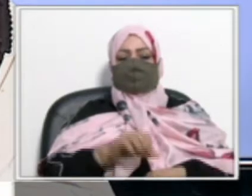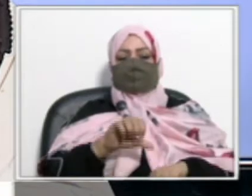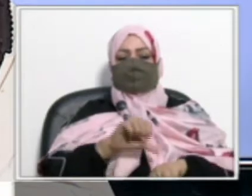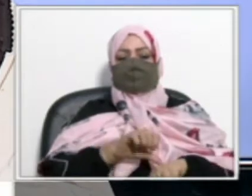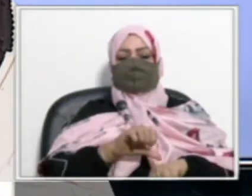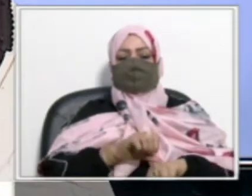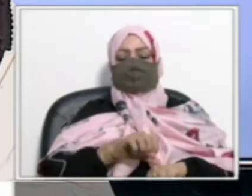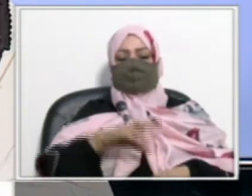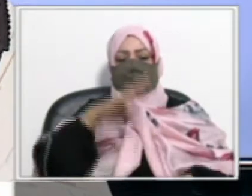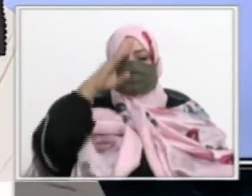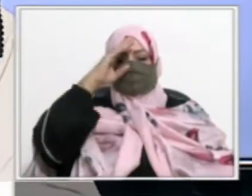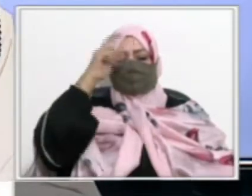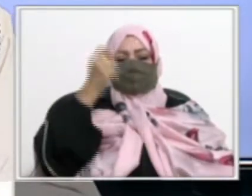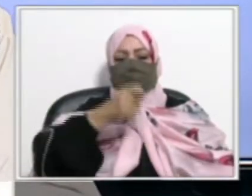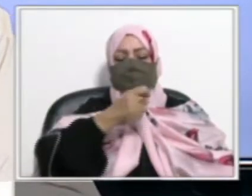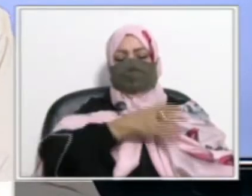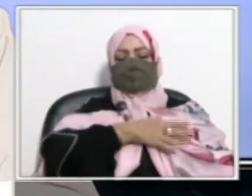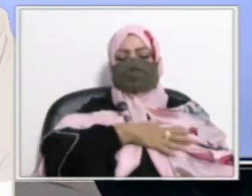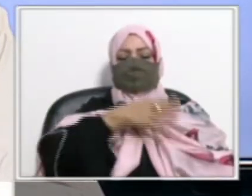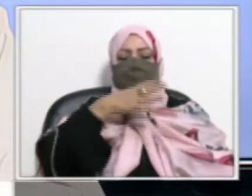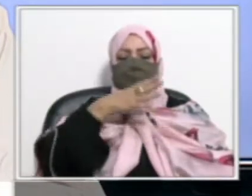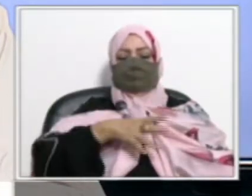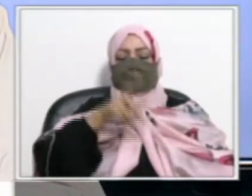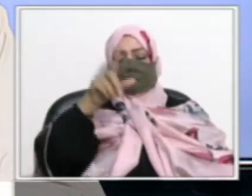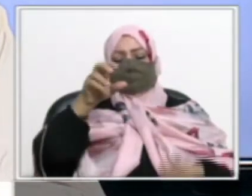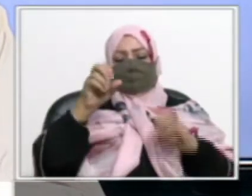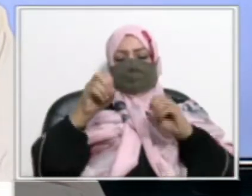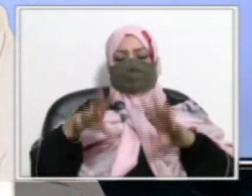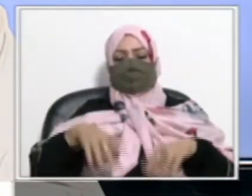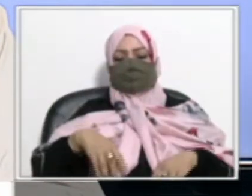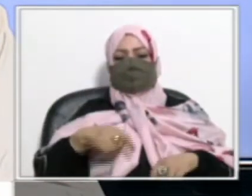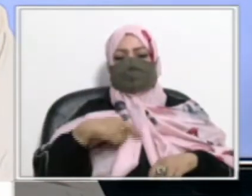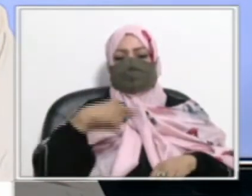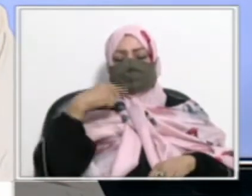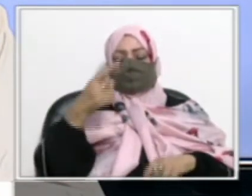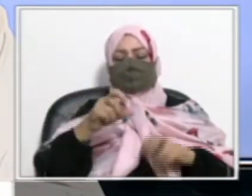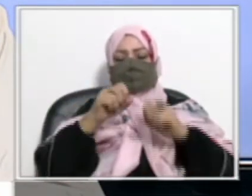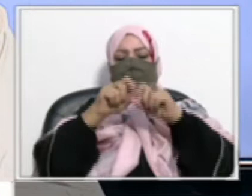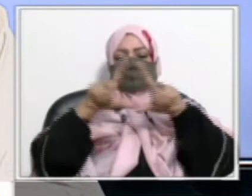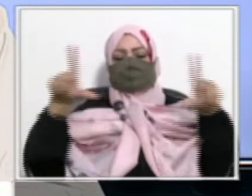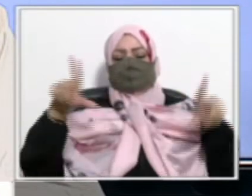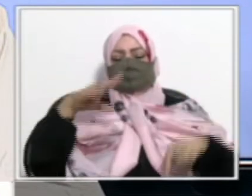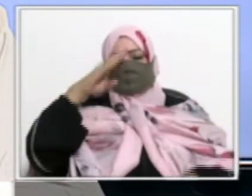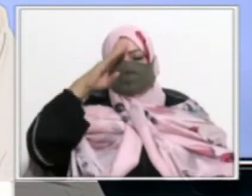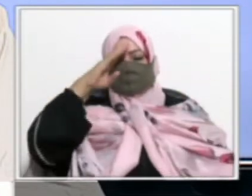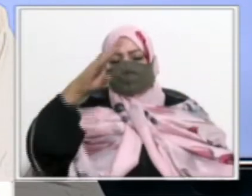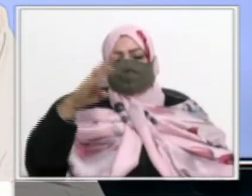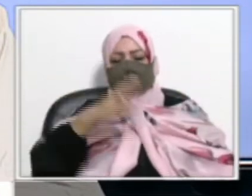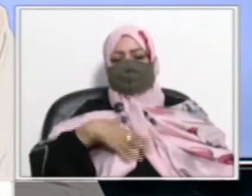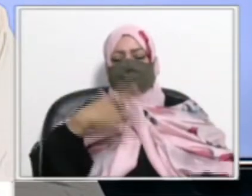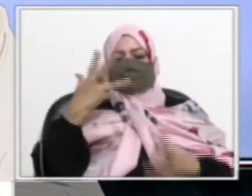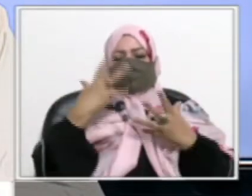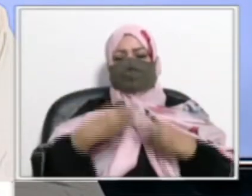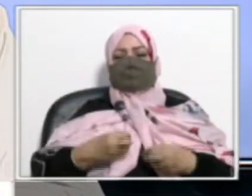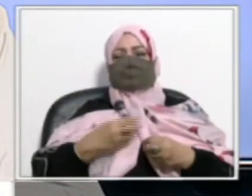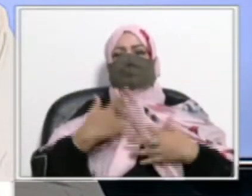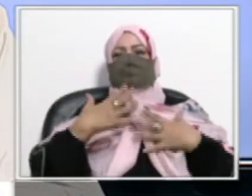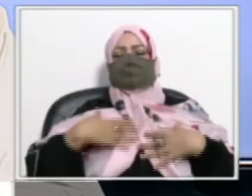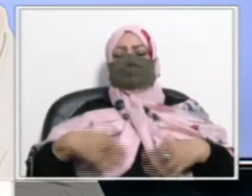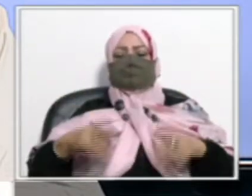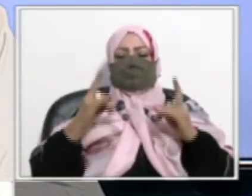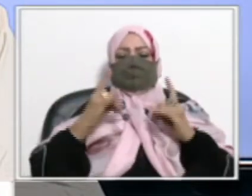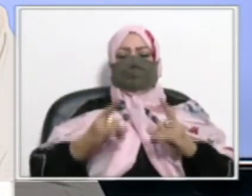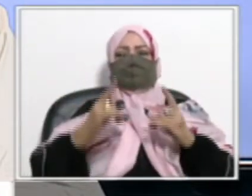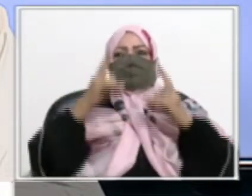يصلح الحال يا رب العالمين. وكل ما تقول فيه هذا راه هو سبب أكثر مشاكل في الطلاق وفي الكلام الفاضي. المرأة تفضح